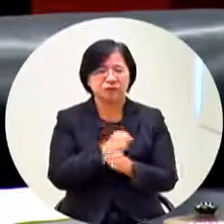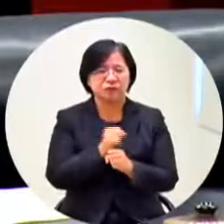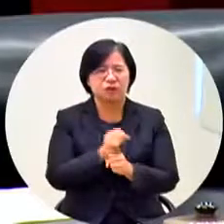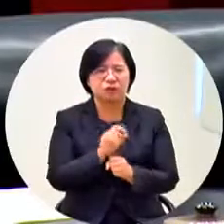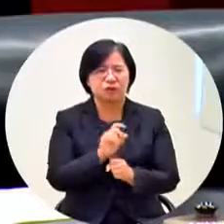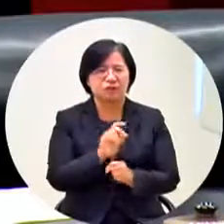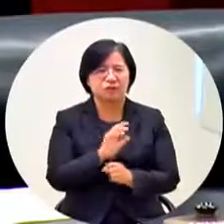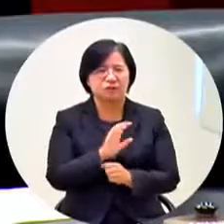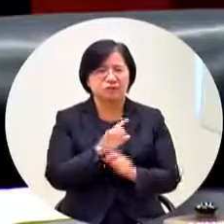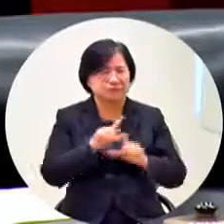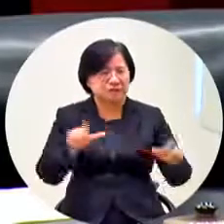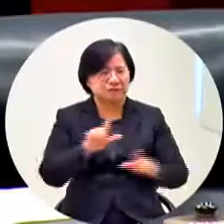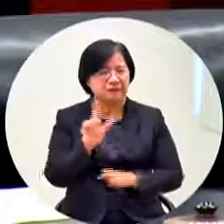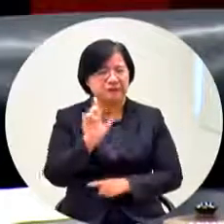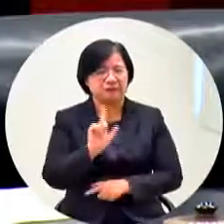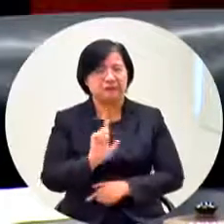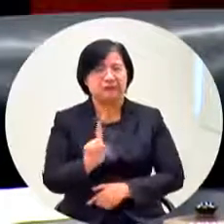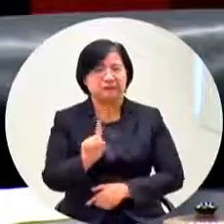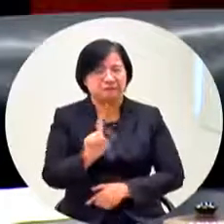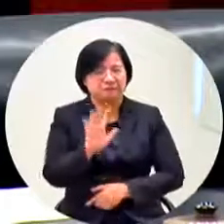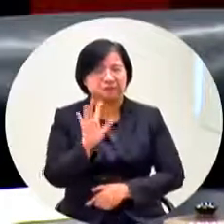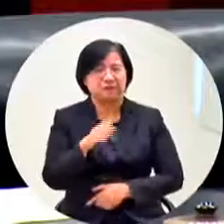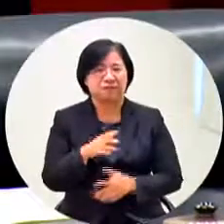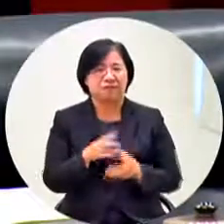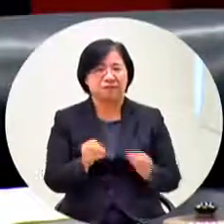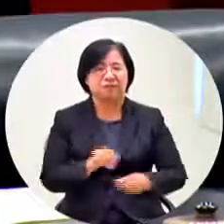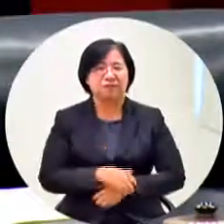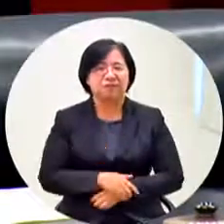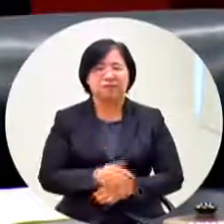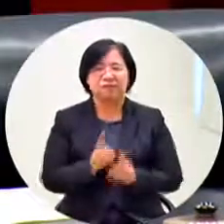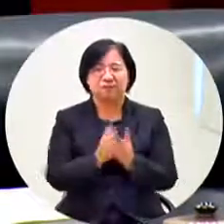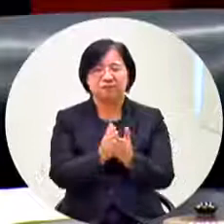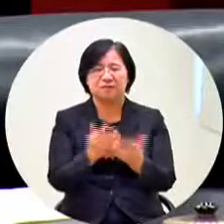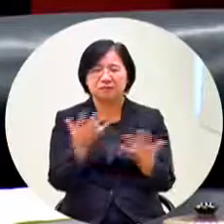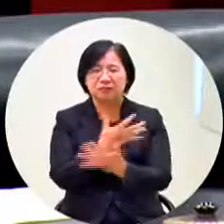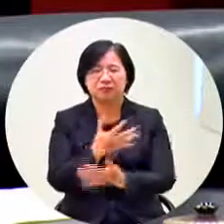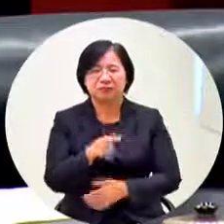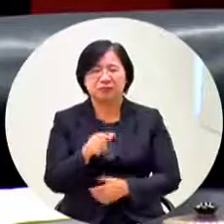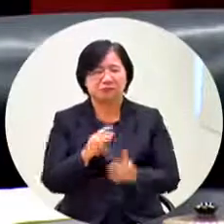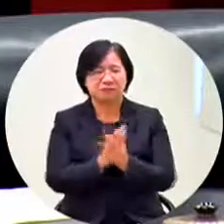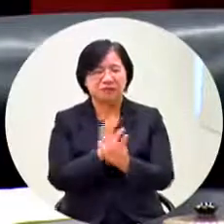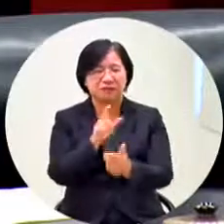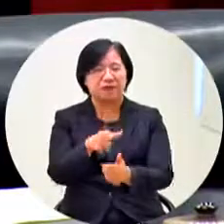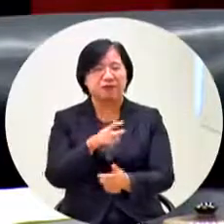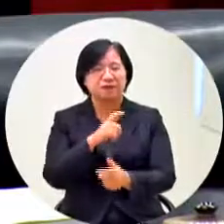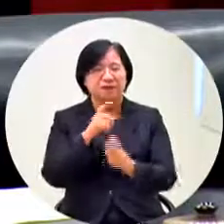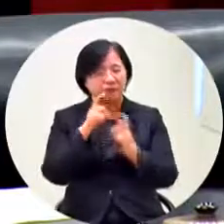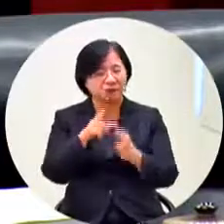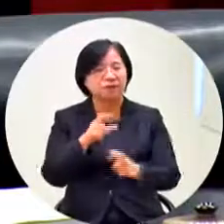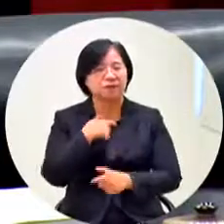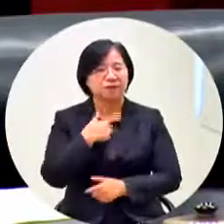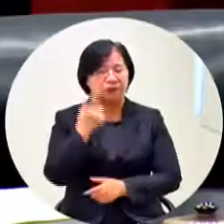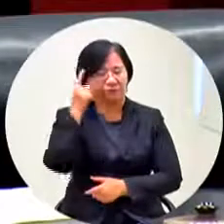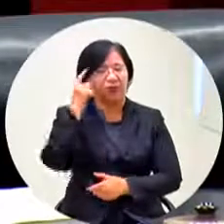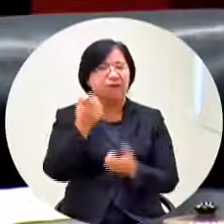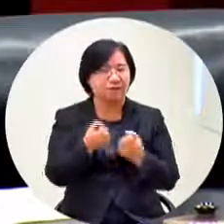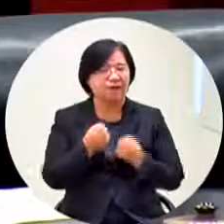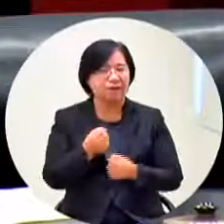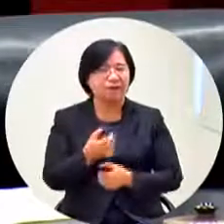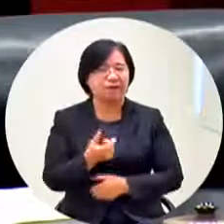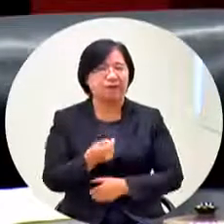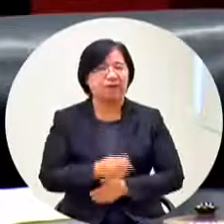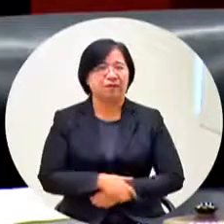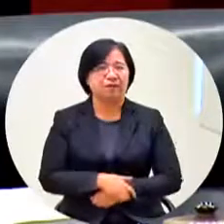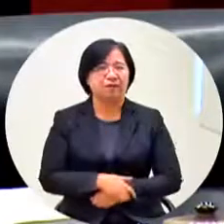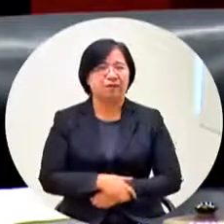刚刚有一个议员讲说，轮船公司要马上要让你们换，还好你答案我还觉得能接受啊。本来就是看